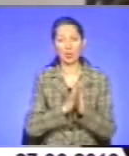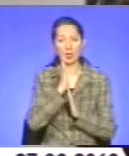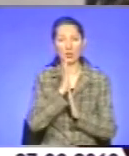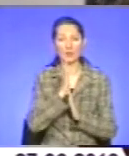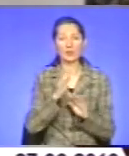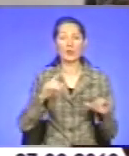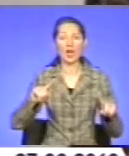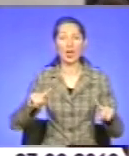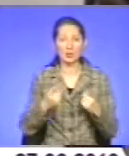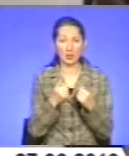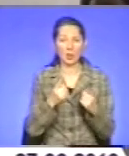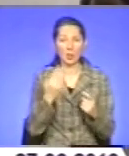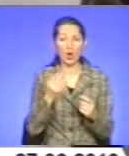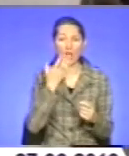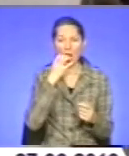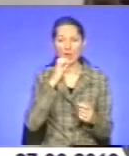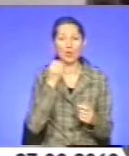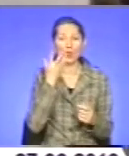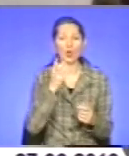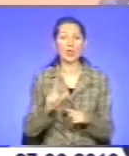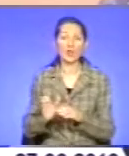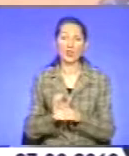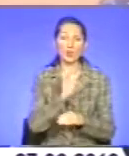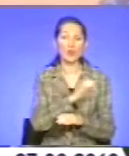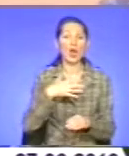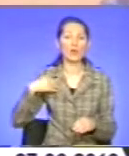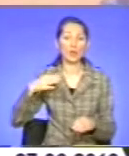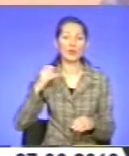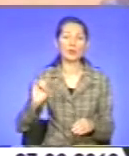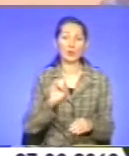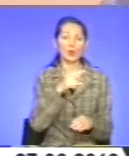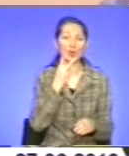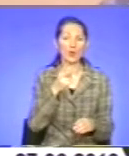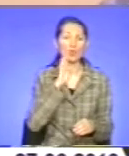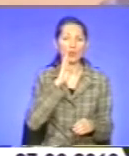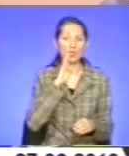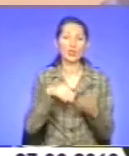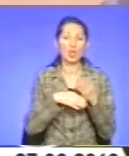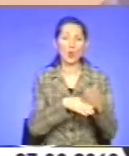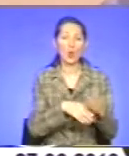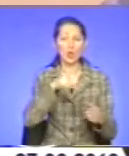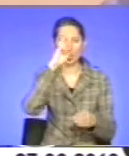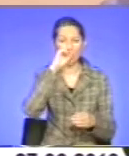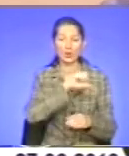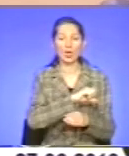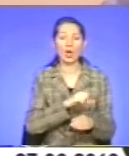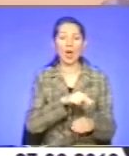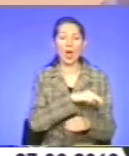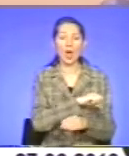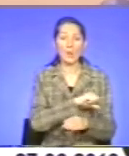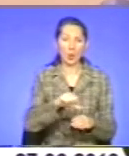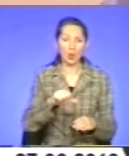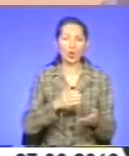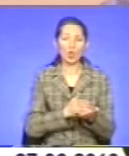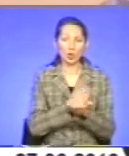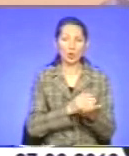той ескортував до львівського аеропорту двох роксолан. За допомогою Державної прикордонної служби громадянок України було